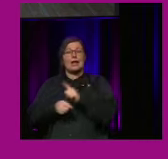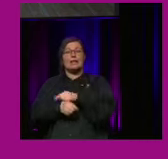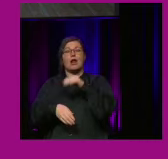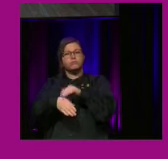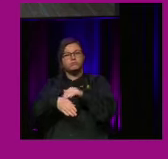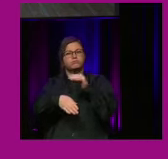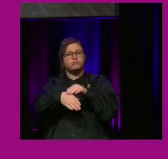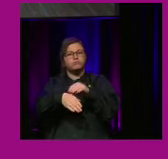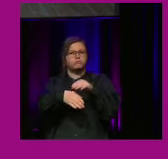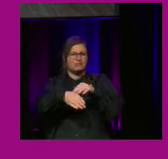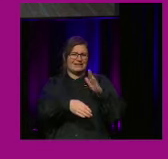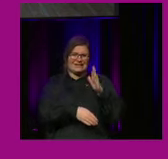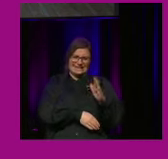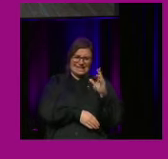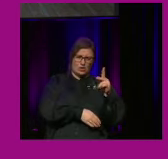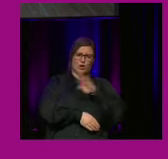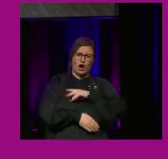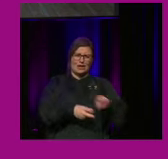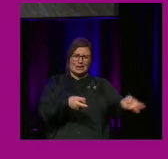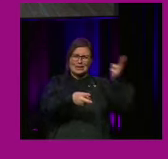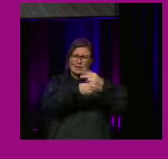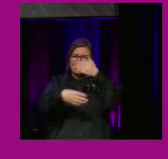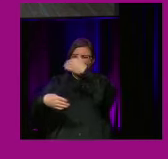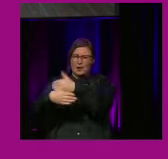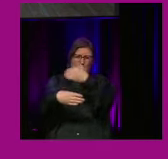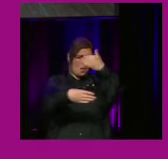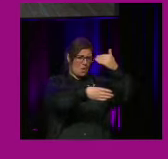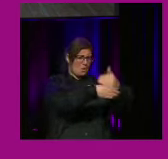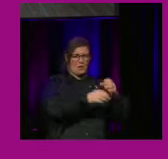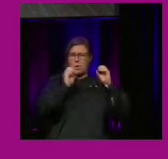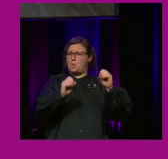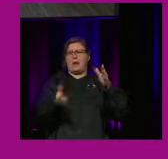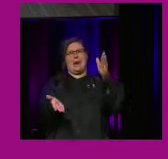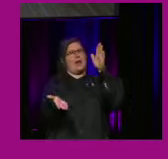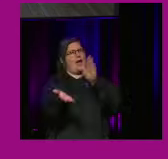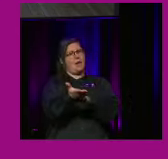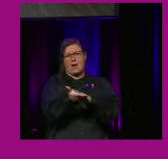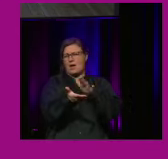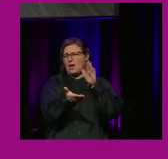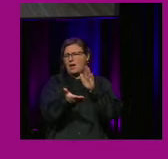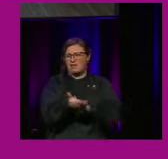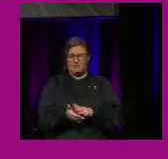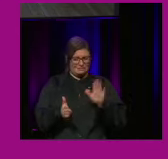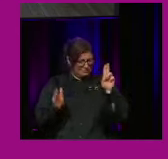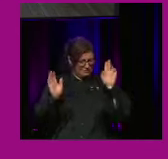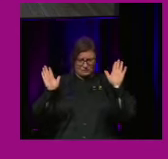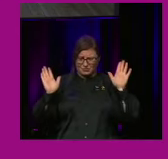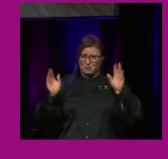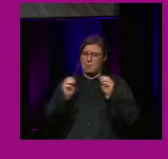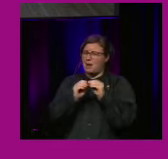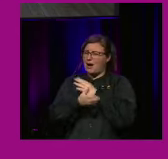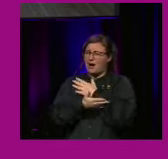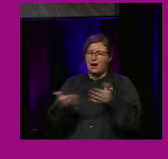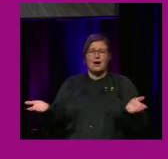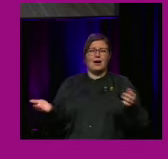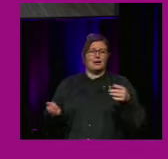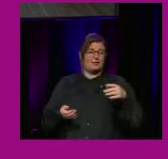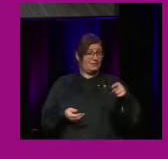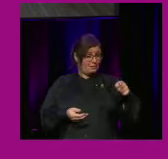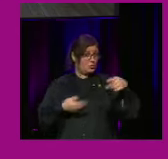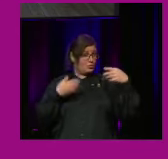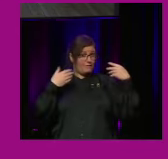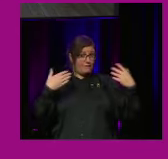den här dubbla rollen för justitiekanslern är ju inte lämplig. Alltså, det kan inte vara lämpligt att man får vara ombud i ett